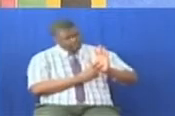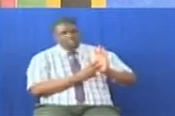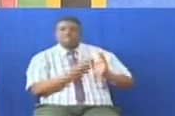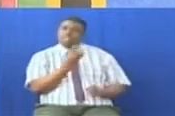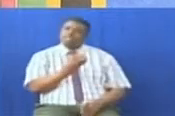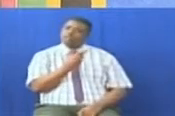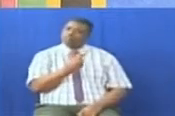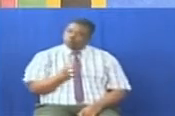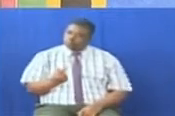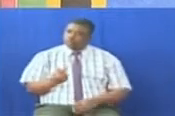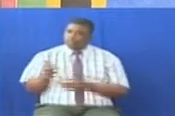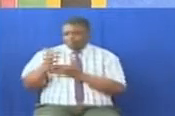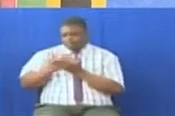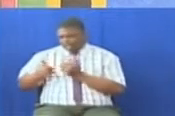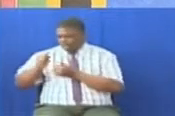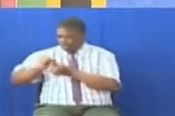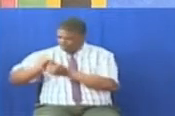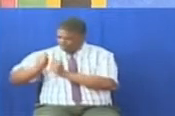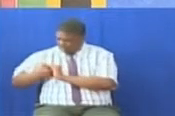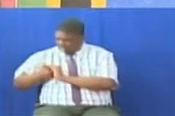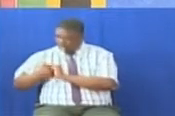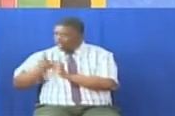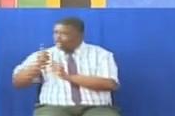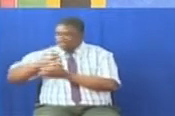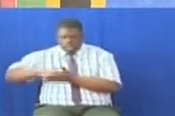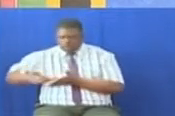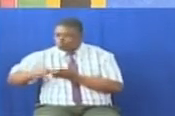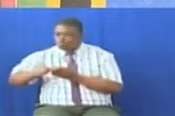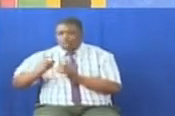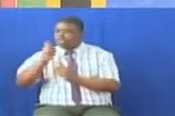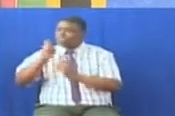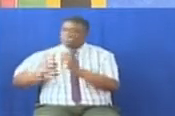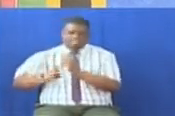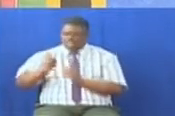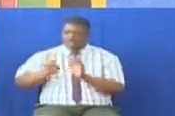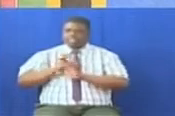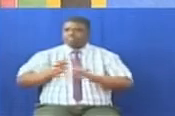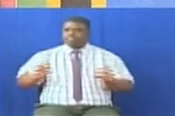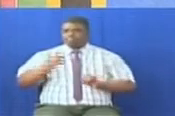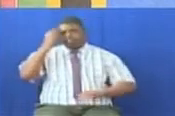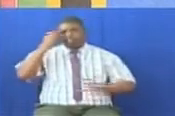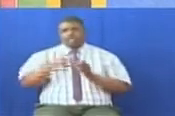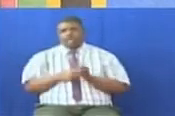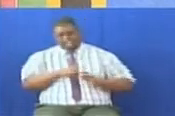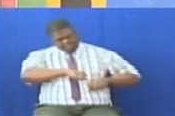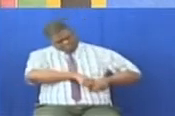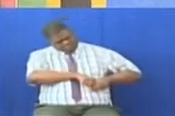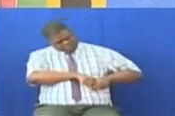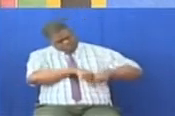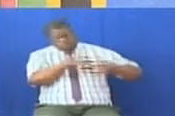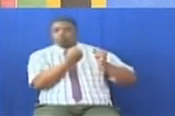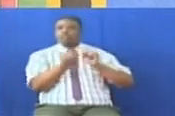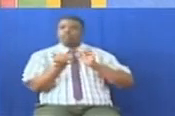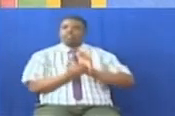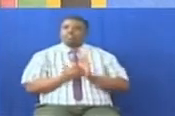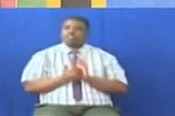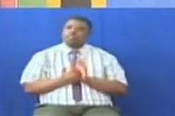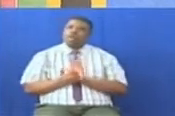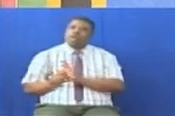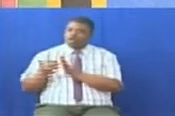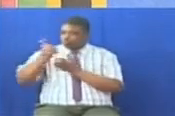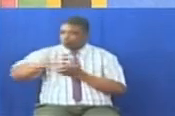kuna bidhaa zilizonunuliwa bila kushindanishwa. Manake wanakiuka sheria za manunuzi ambazo zimegharimu shilingi